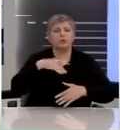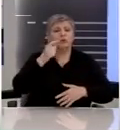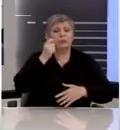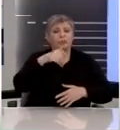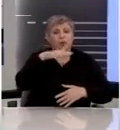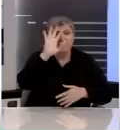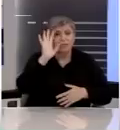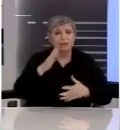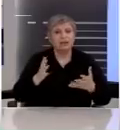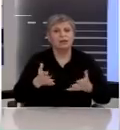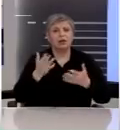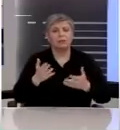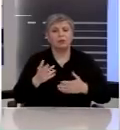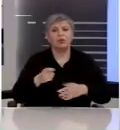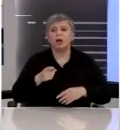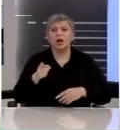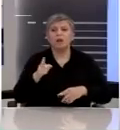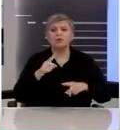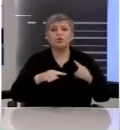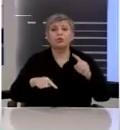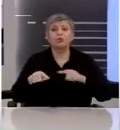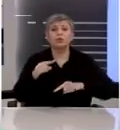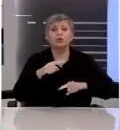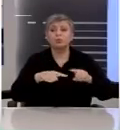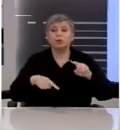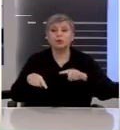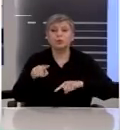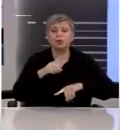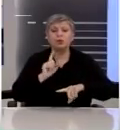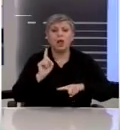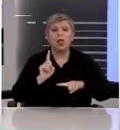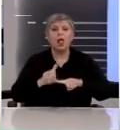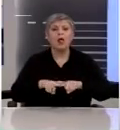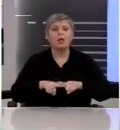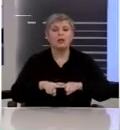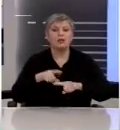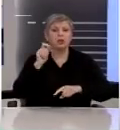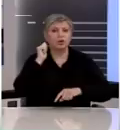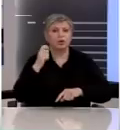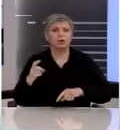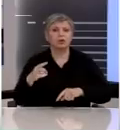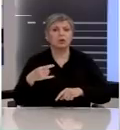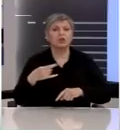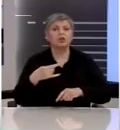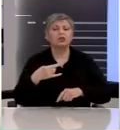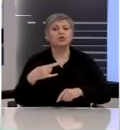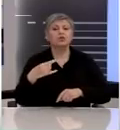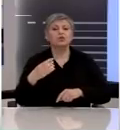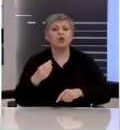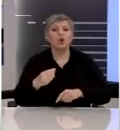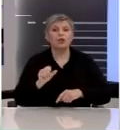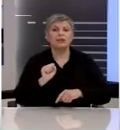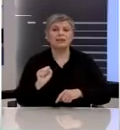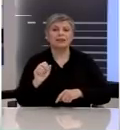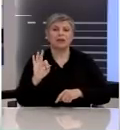πρίγκιπόπουλο, αλλά είναι Έλληνας, κυρίες και κύριοι συνάδελφοι. Έλληνας. Και το όνομα αυτού, Ζων Σφαγιανάκης από το Ηράκλειο